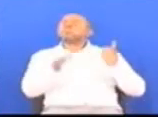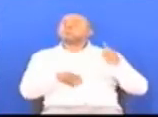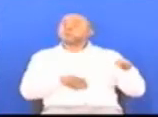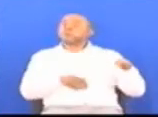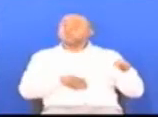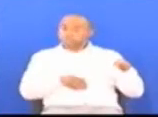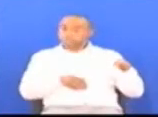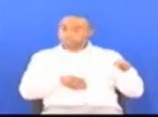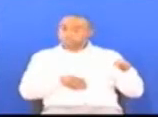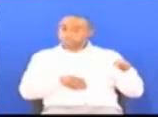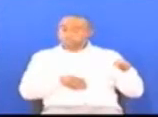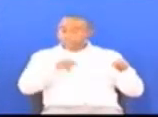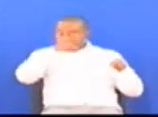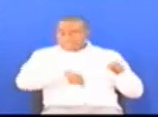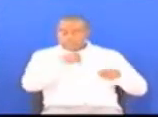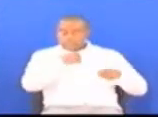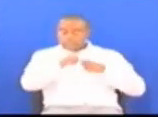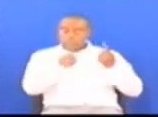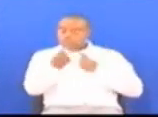ambayo tunaendelea kuijadili hapa,